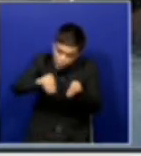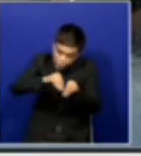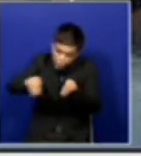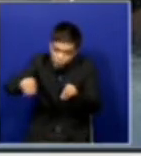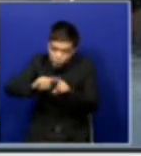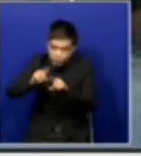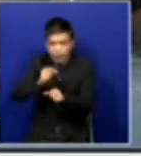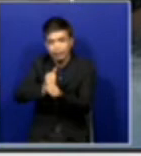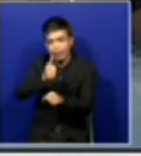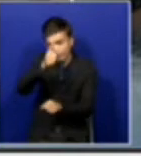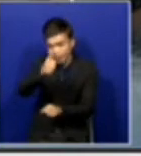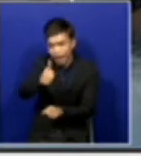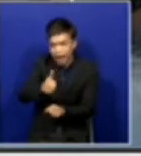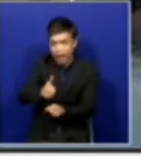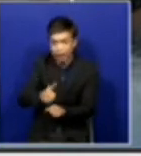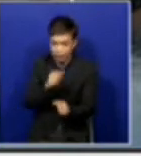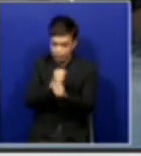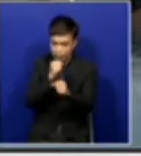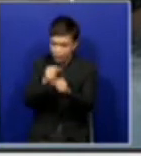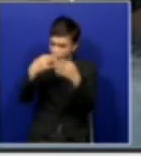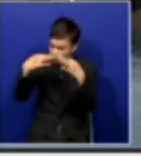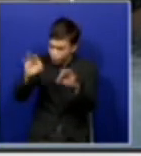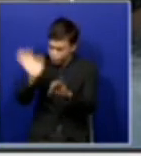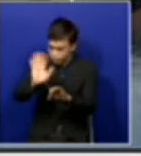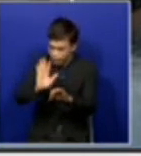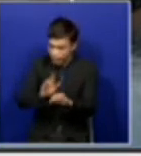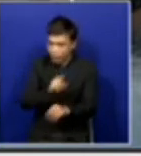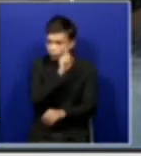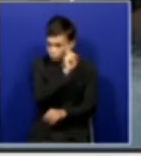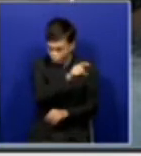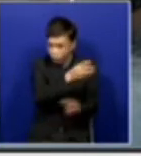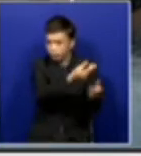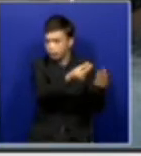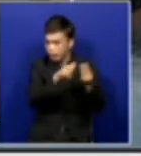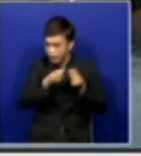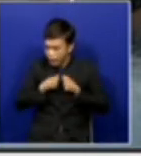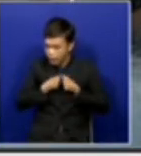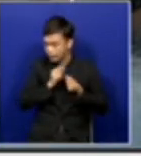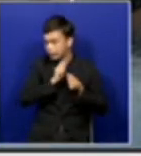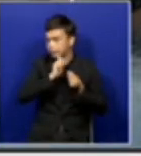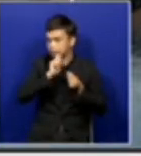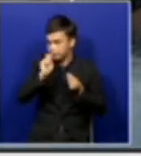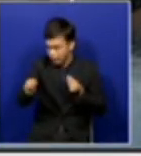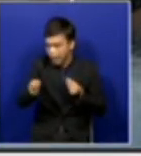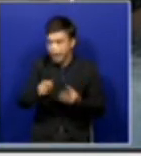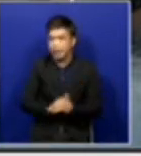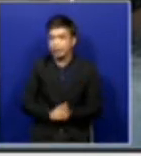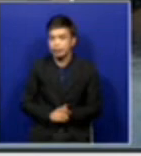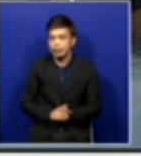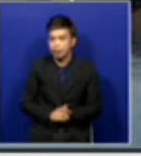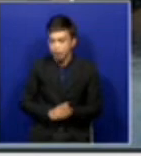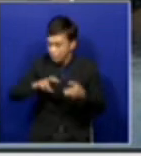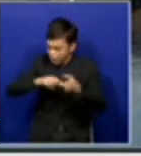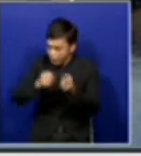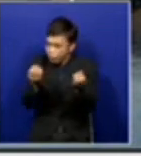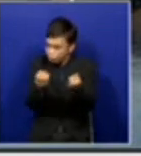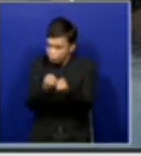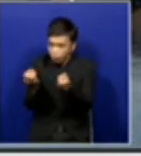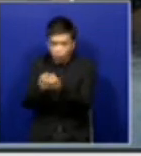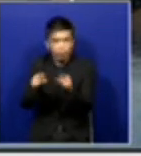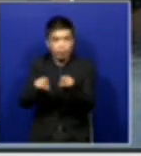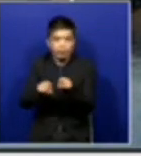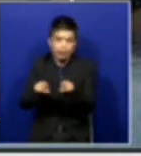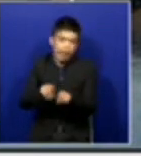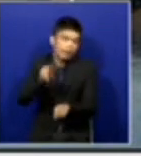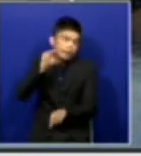นี่แล้วท่านทำไมไม่จ่ายเขาอ่ะเขาได้รับผลกระทบเหมือนกันจากภัยแล้งจ